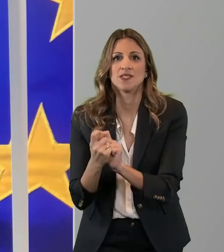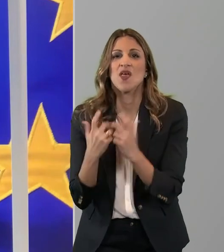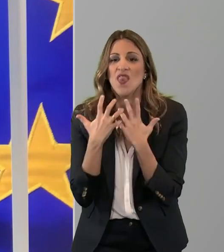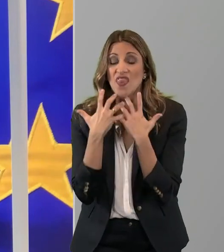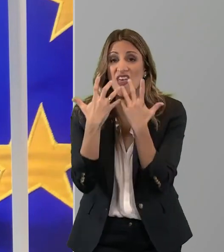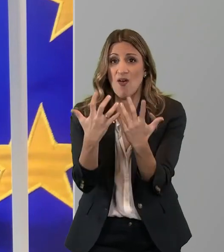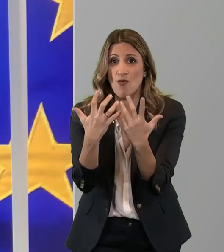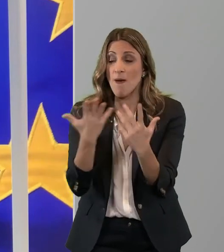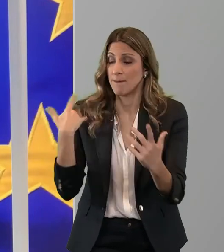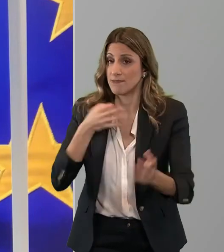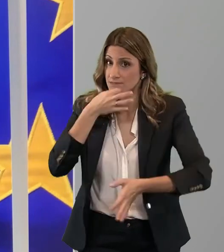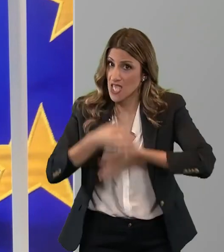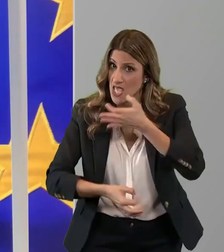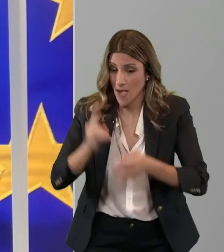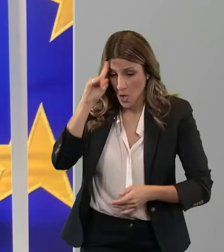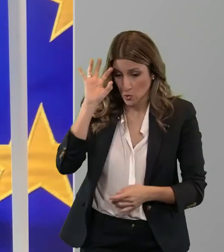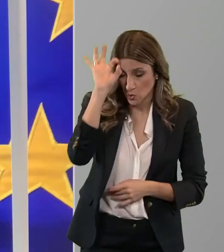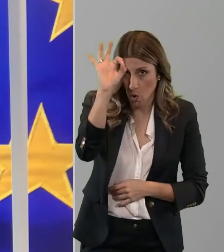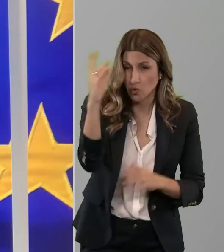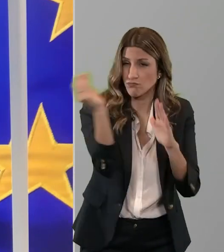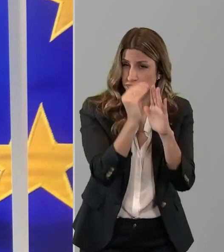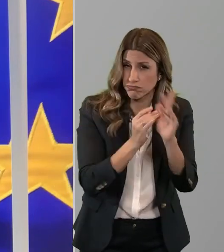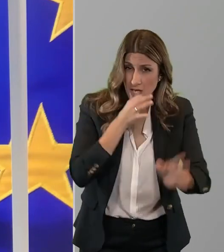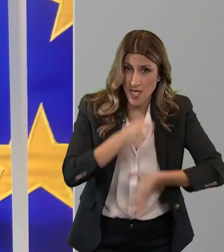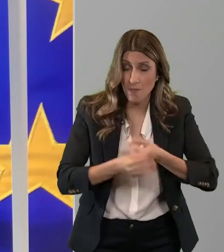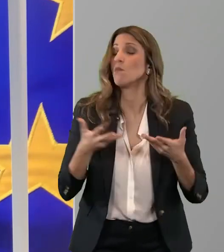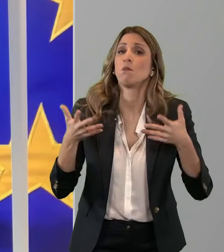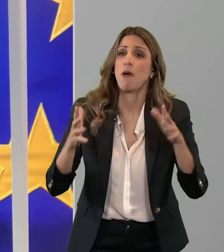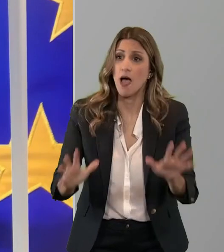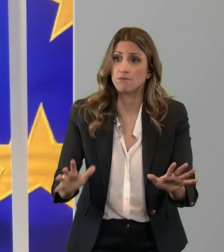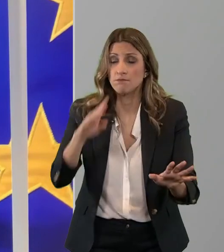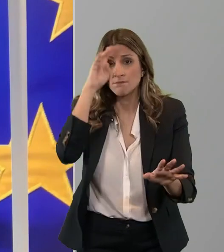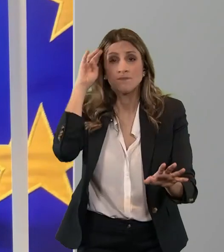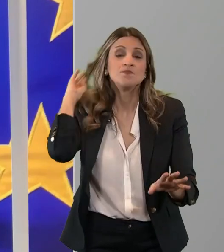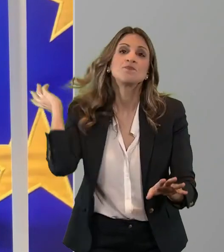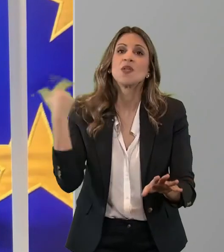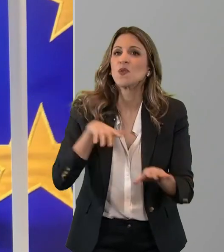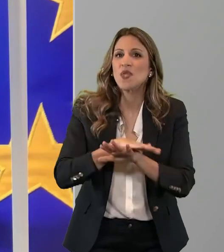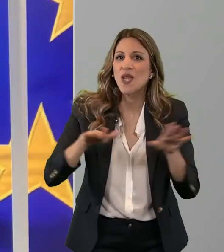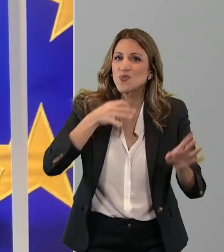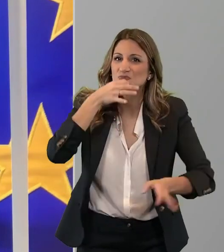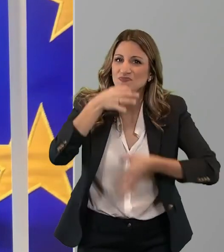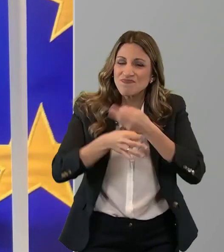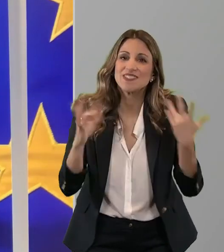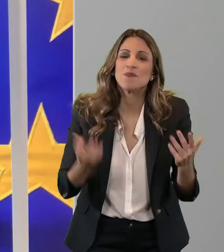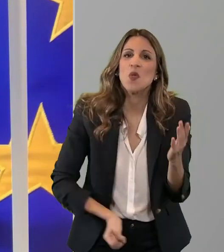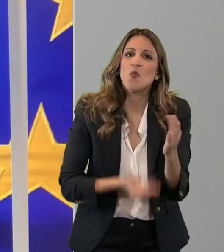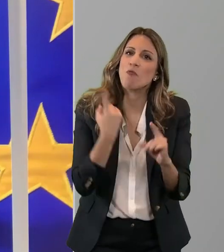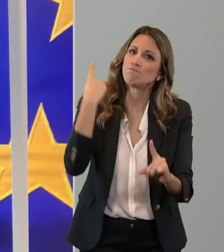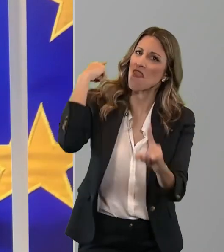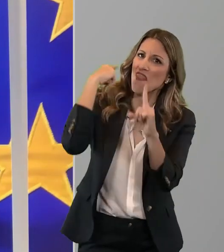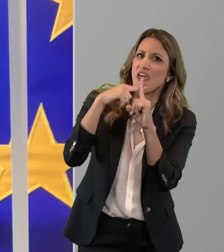Σας περιέγραψα τους βασικούς μας στόχους, τις βασικές μας προτεραιότητες και κλείνω εκφράζοντας την αισιοδοξία